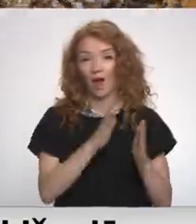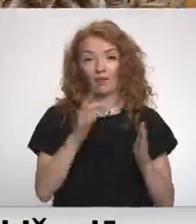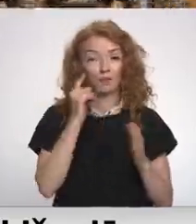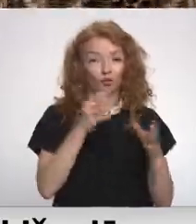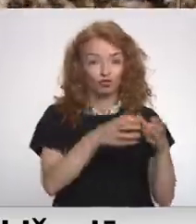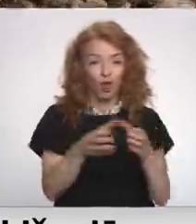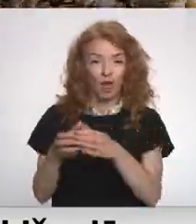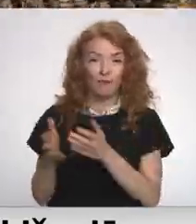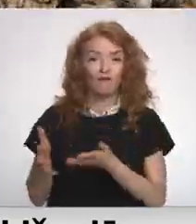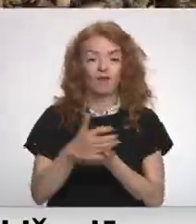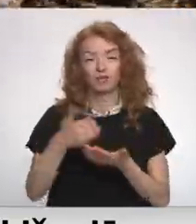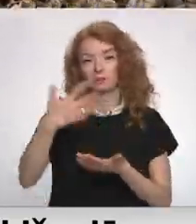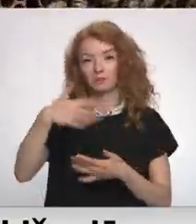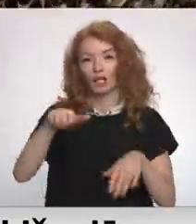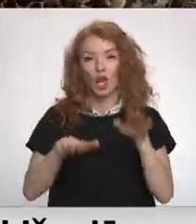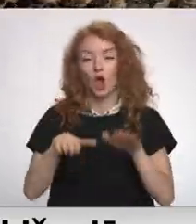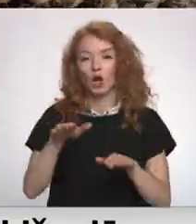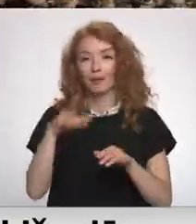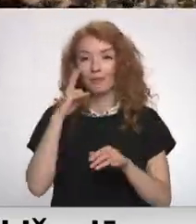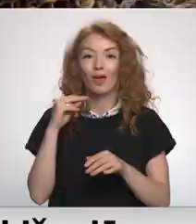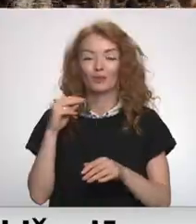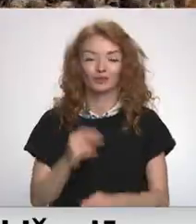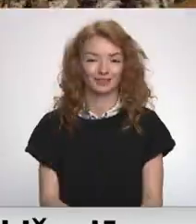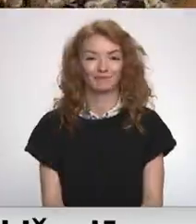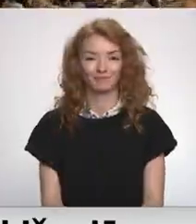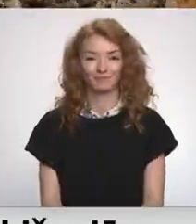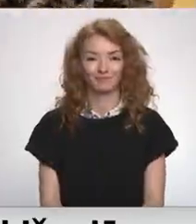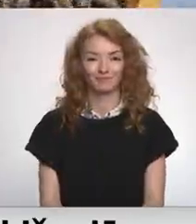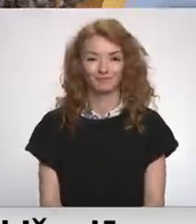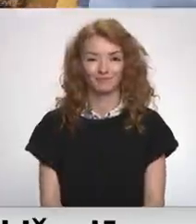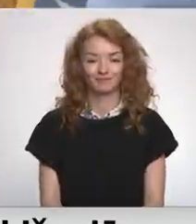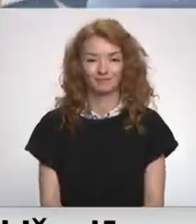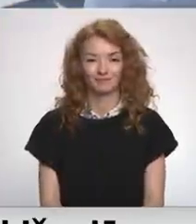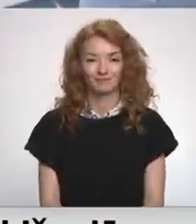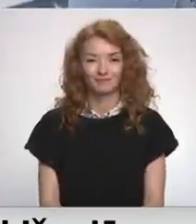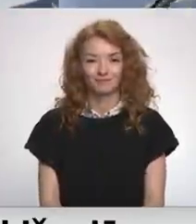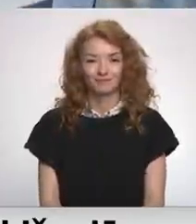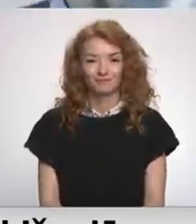ievāks ap 50 kg medus. Diana Aboltiņa, Mikus Andersons, Zemgales reģionālā televīzija.